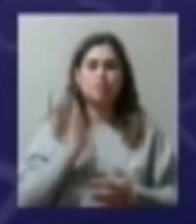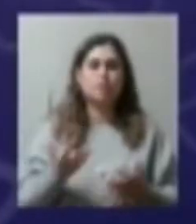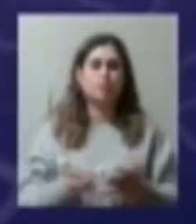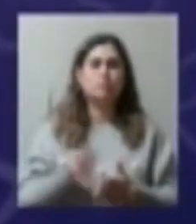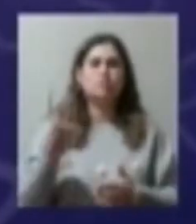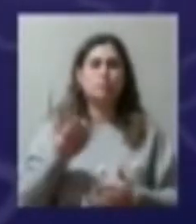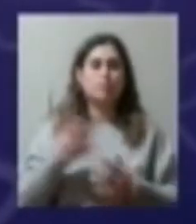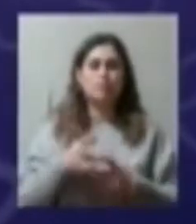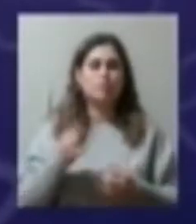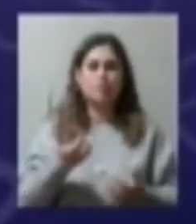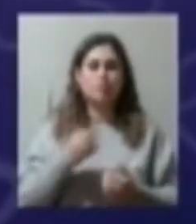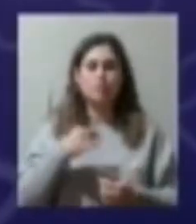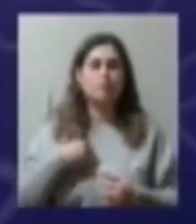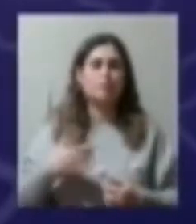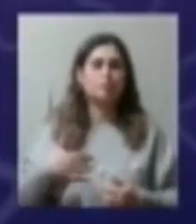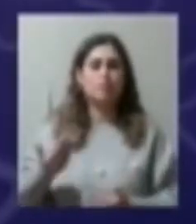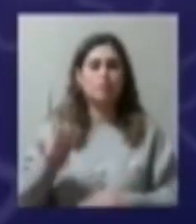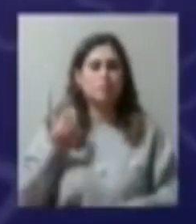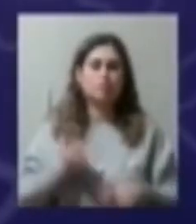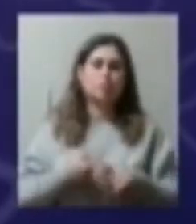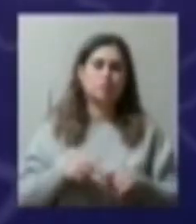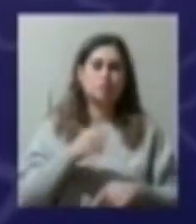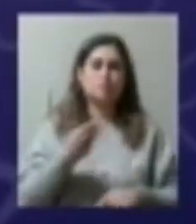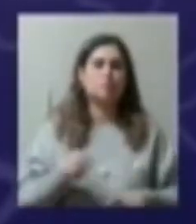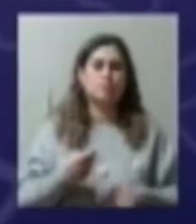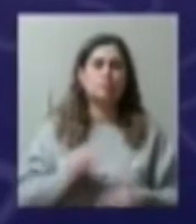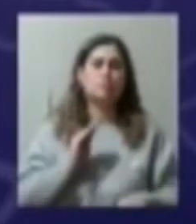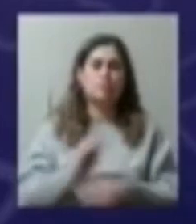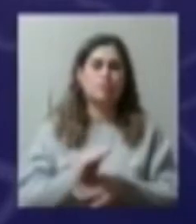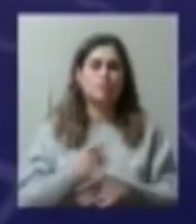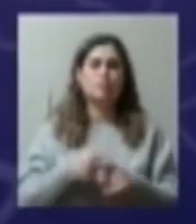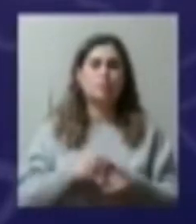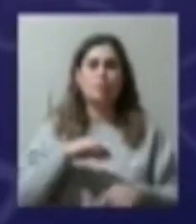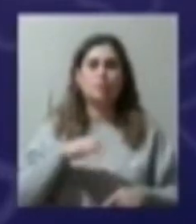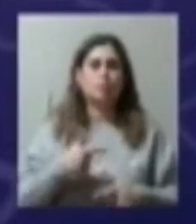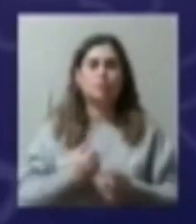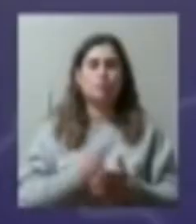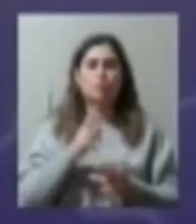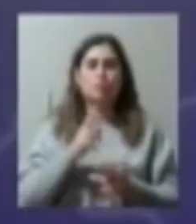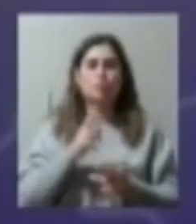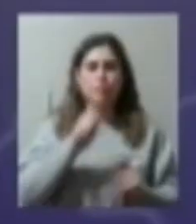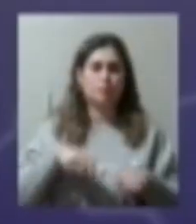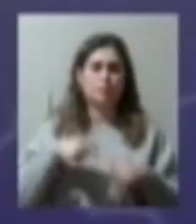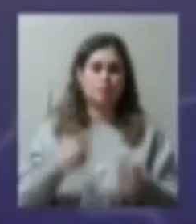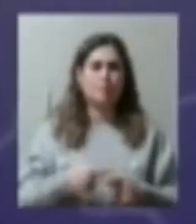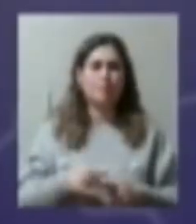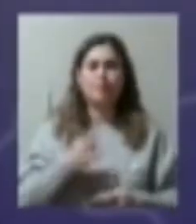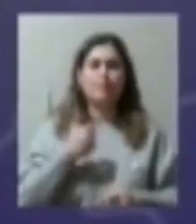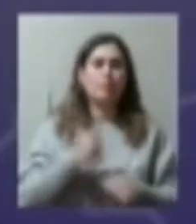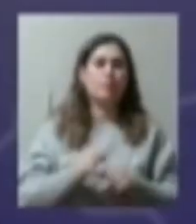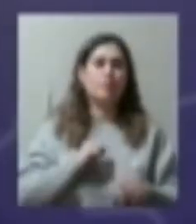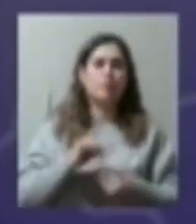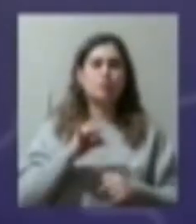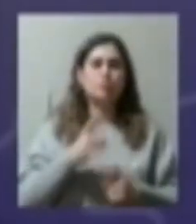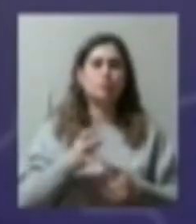не проінвентаризовані раніше, то ці землі додатково цим ОТГ до кінця року будуть передані. Управляти ресурсами повинні на